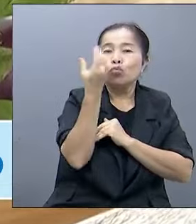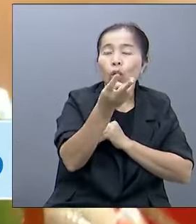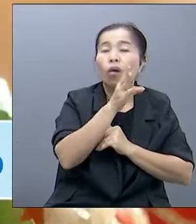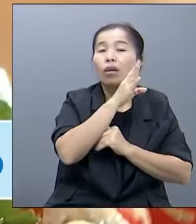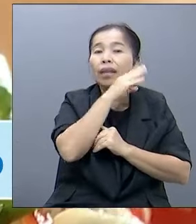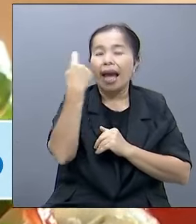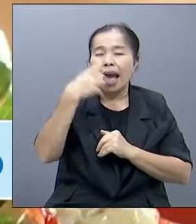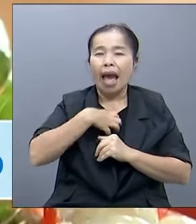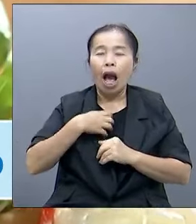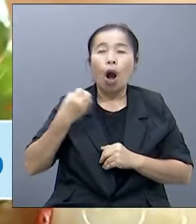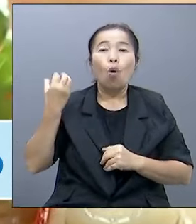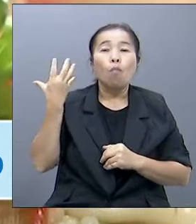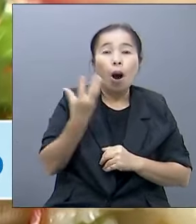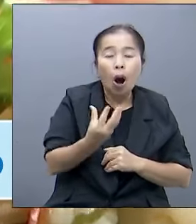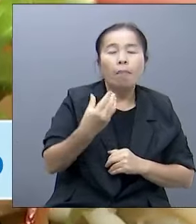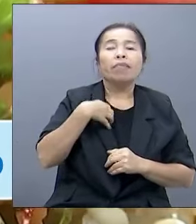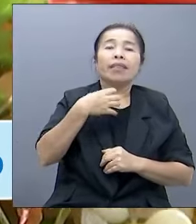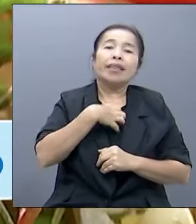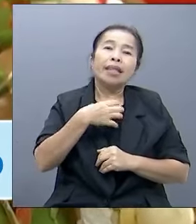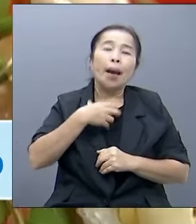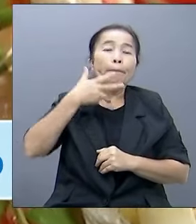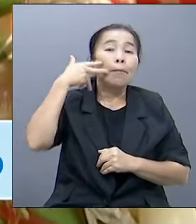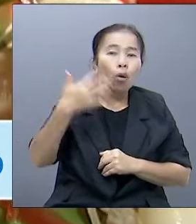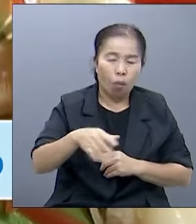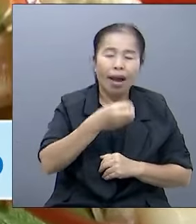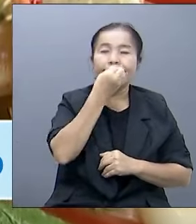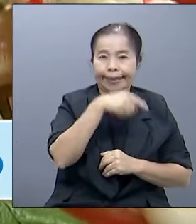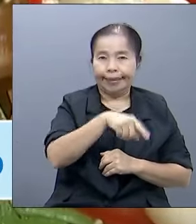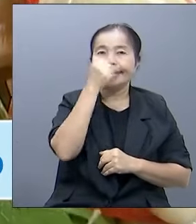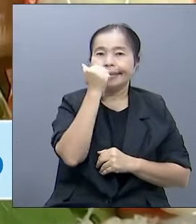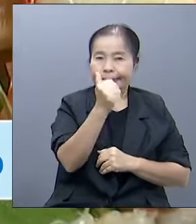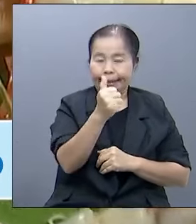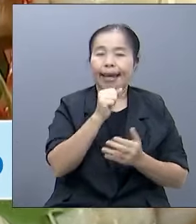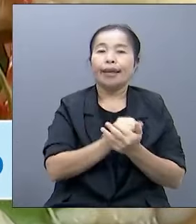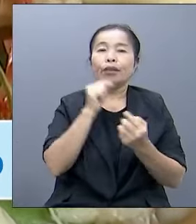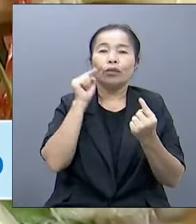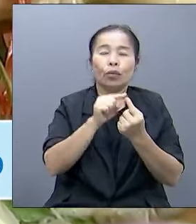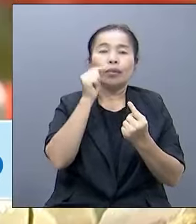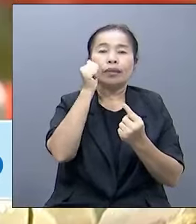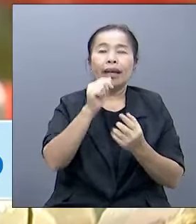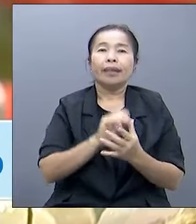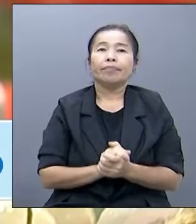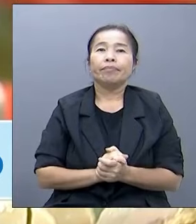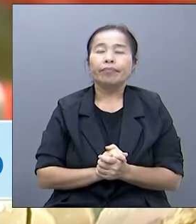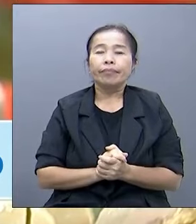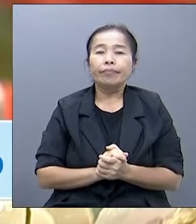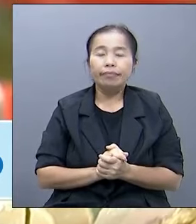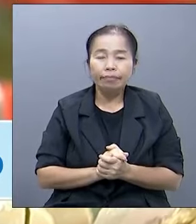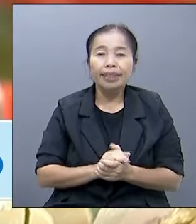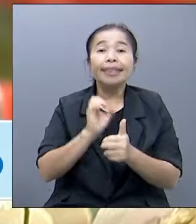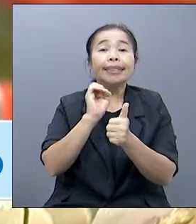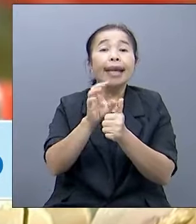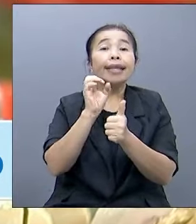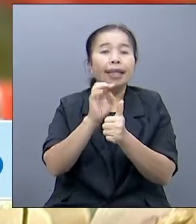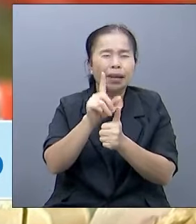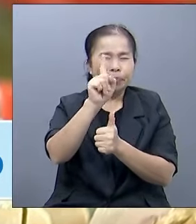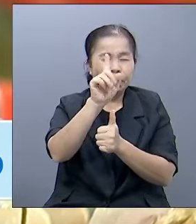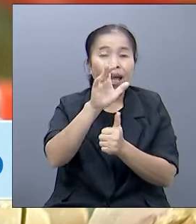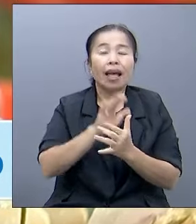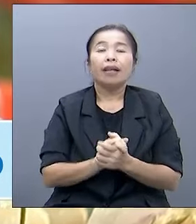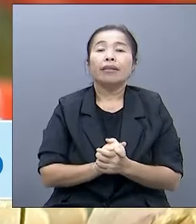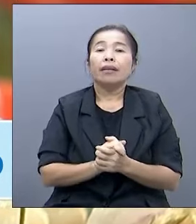ำหนักควบคุมไขมันในเลือดและผู้ที่เป็นเบาหวานจะชอบเมนูนี้แล้วก็เหมาะเป็นอย่างยิ่งเลยล่ะครับ ก็อันนี้แนะนำอย่างหนึ่งคือนอกจากต้อง